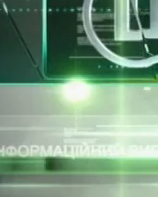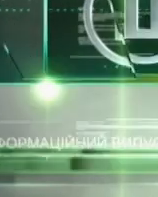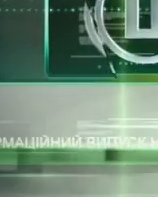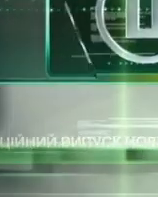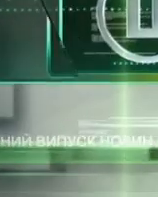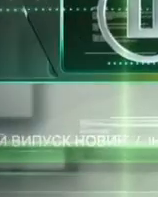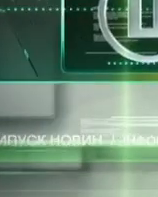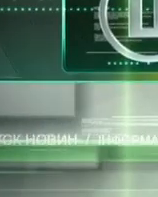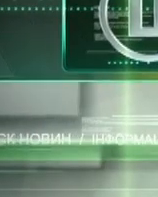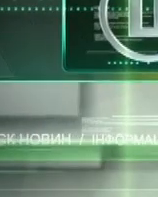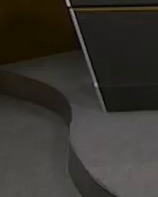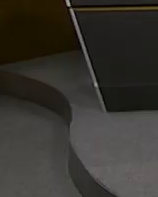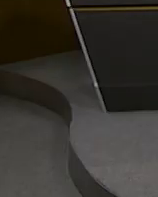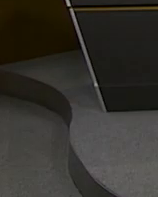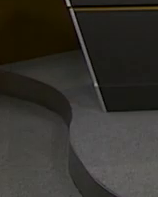Музика